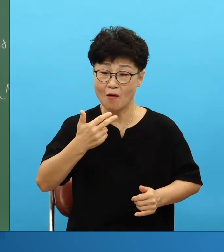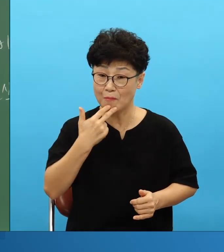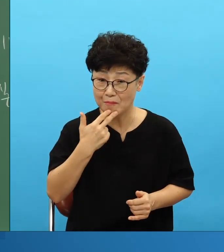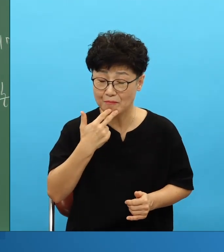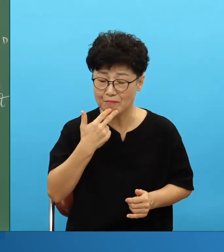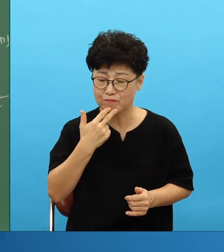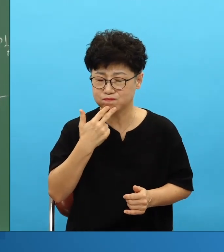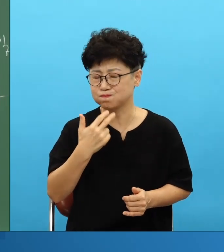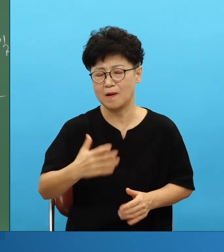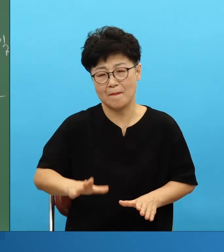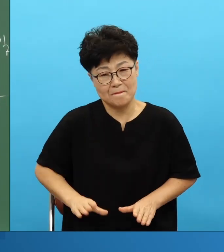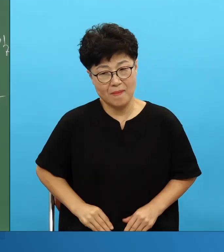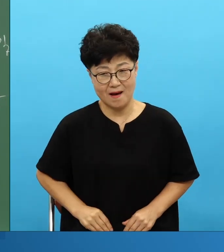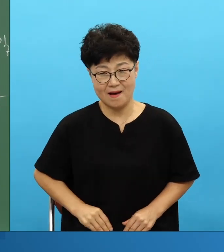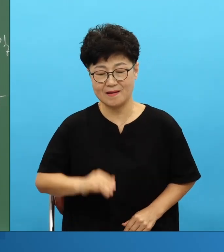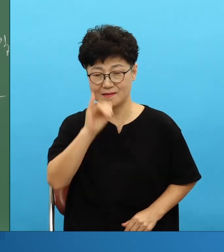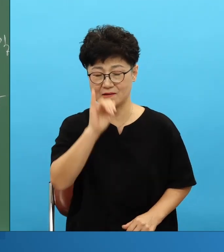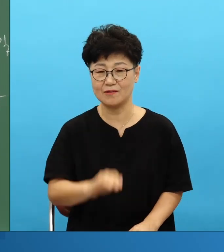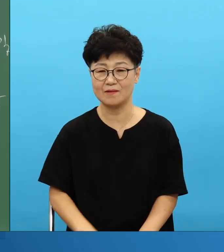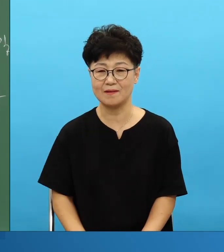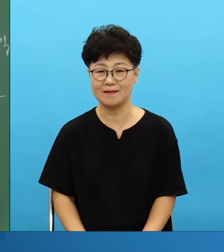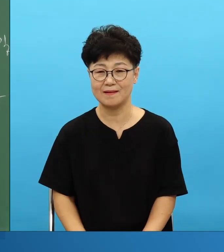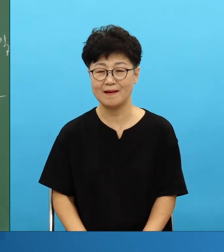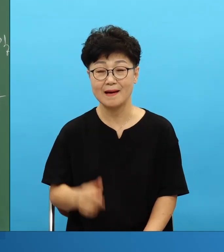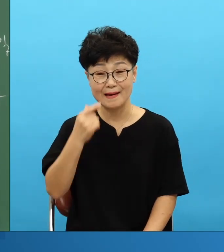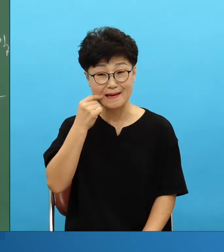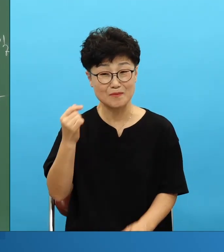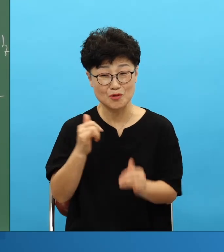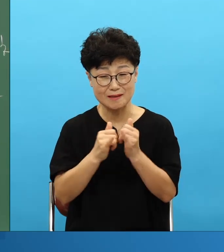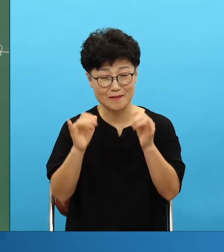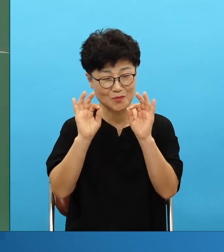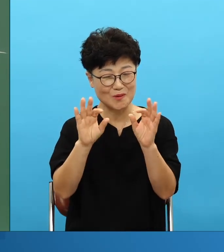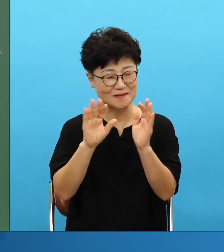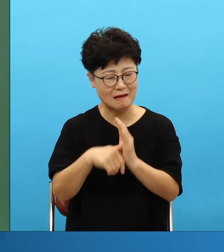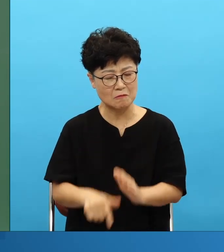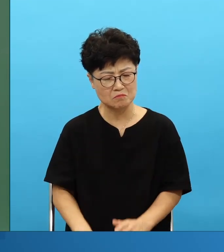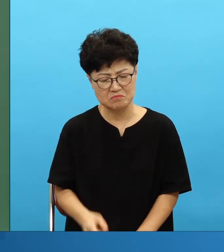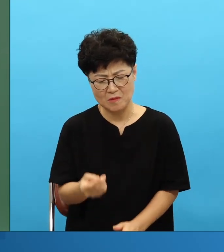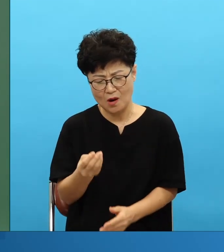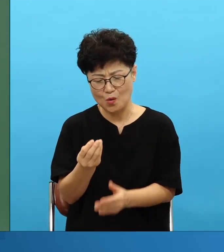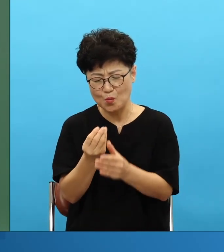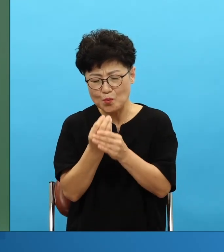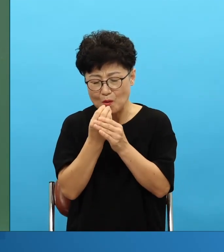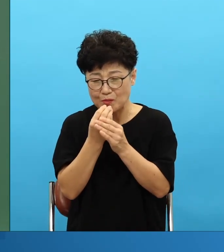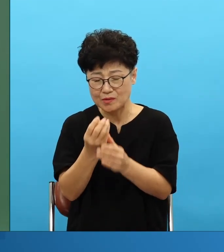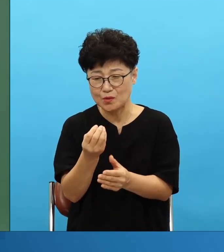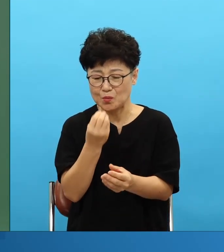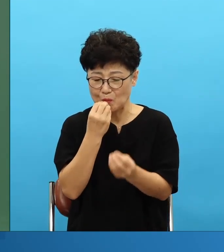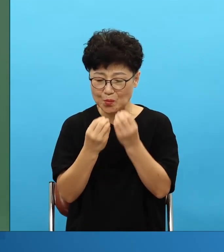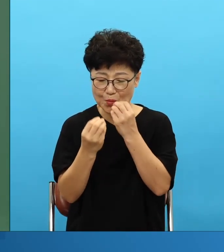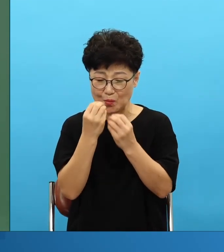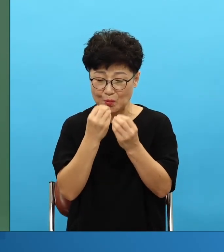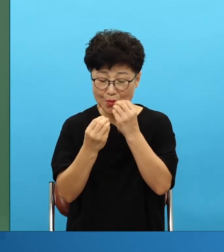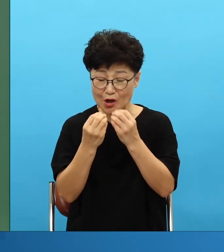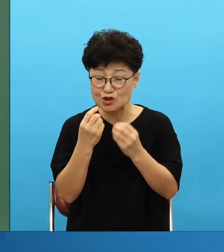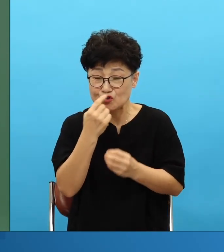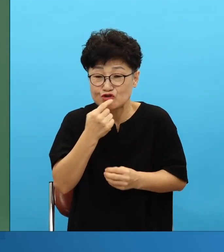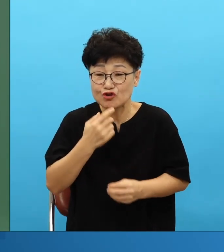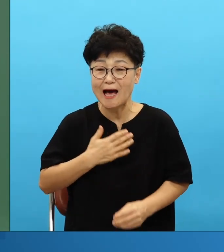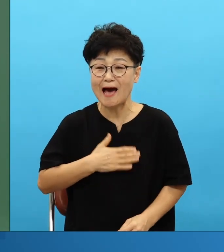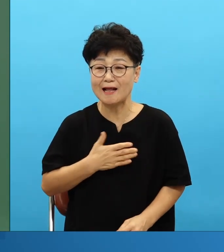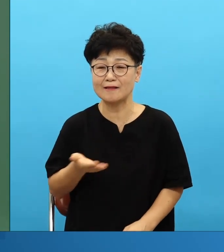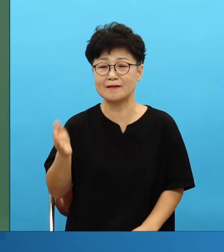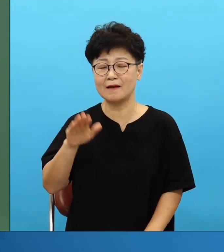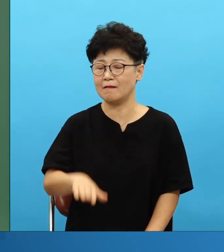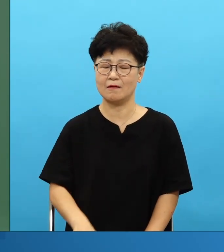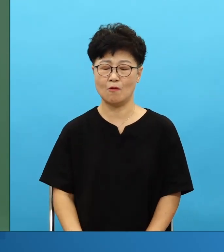so? 일본 사람 작게 먹는 줄 알았는데 그게 아니더라고요. I thought the Japanese people only ate little meals, but that's not the case. 예, 뷔페 가서 엄청 많이 먹는 걸 Because 발견했어요.